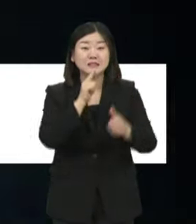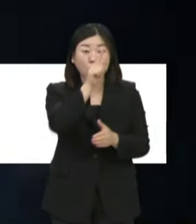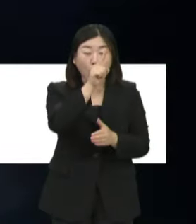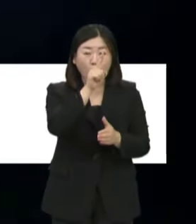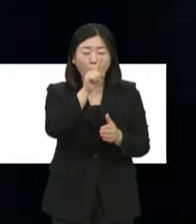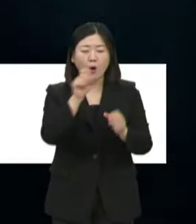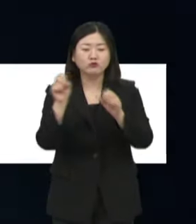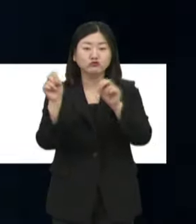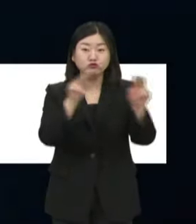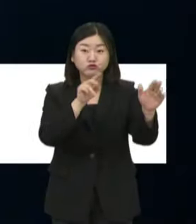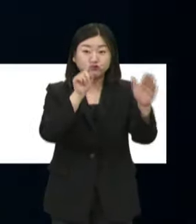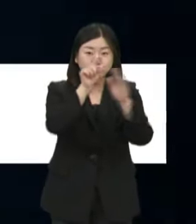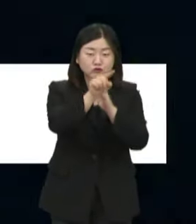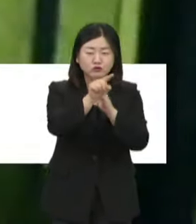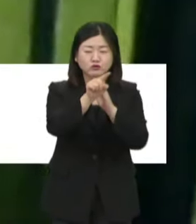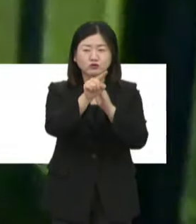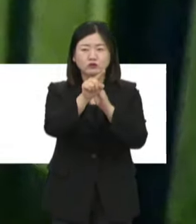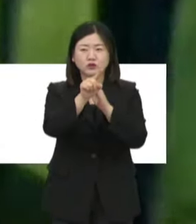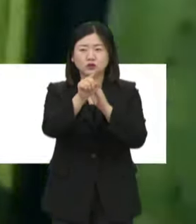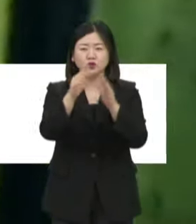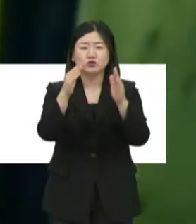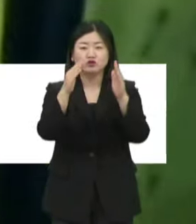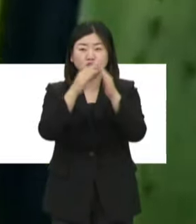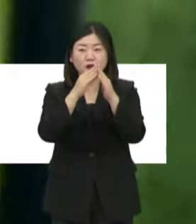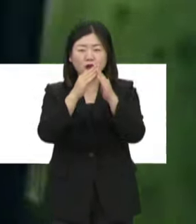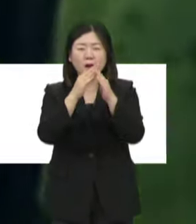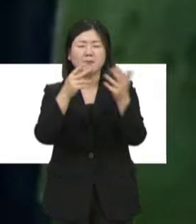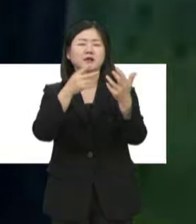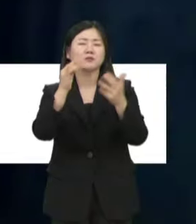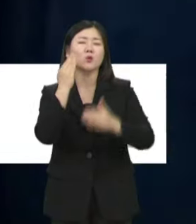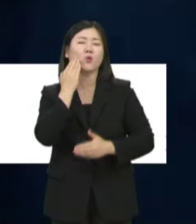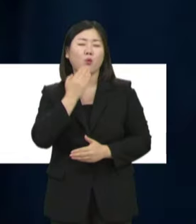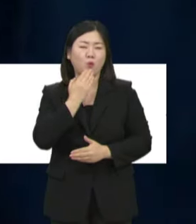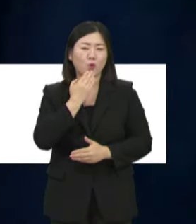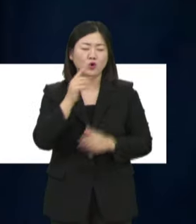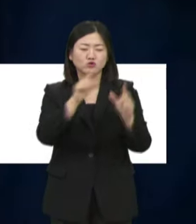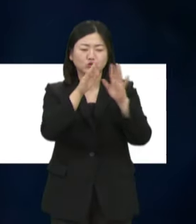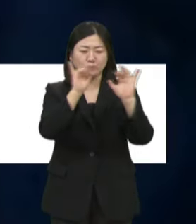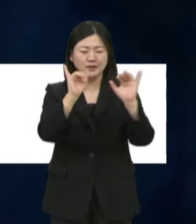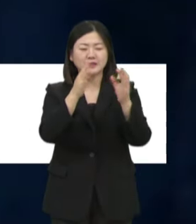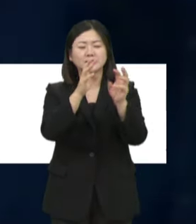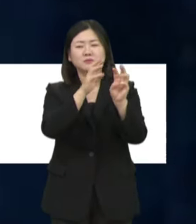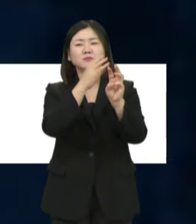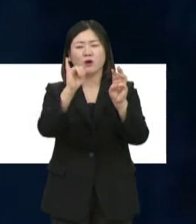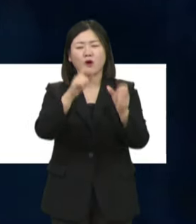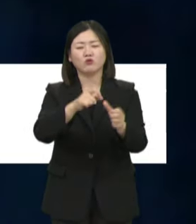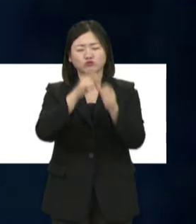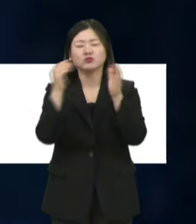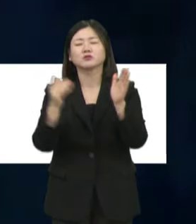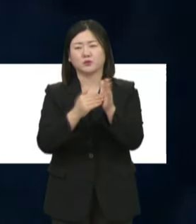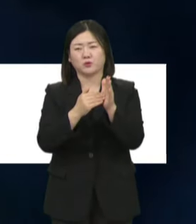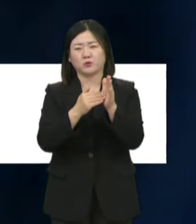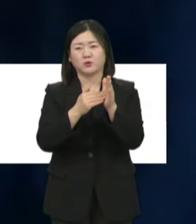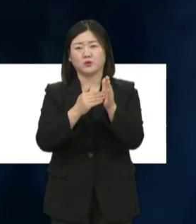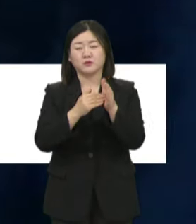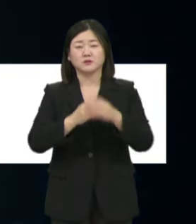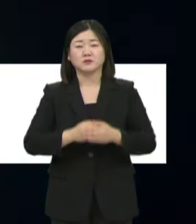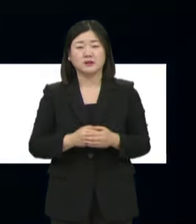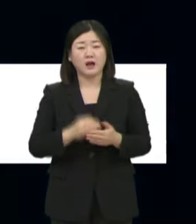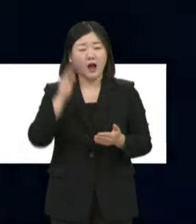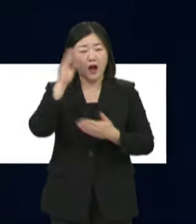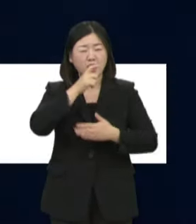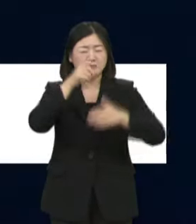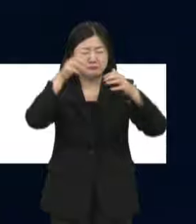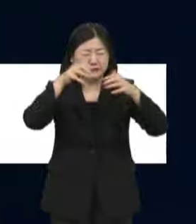신고를 접수한 뒤 현장에 출동해 주택에 고립된 80대 청각장애인 등 주민 30여 명을 무사히 구조했습니다.